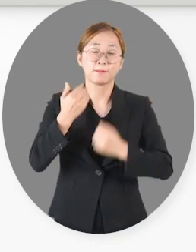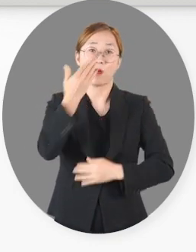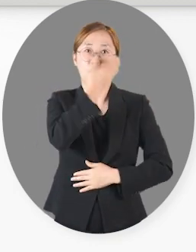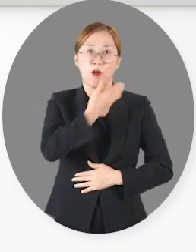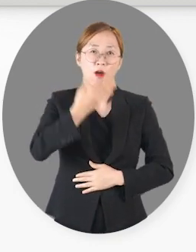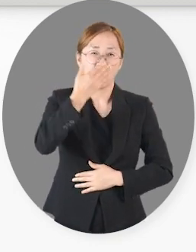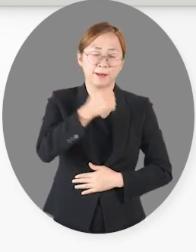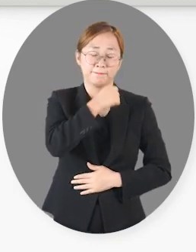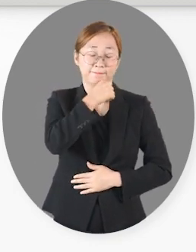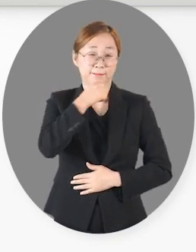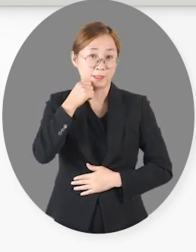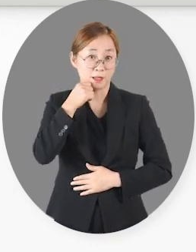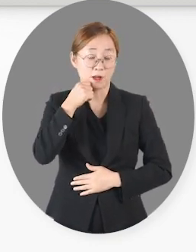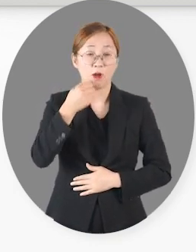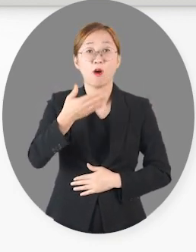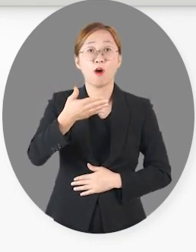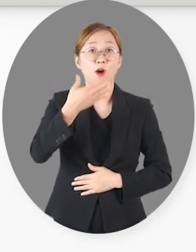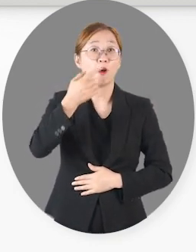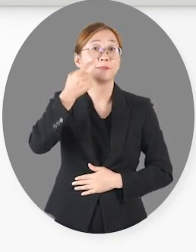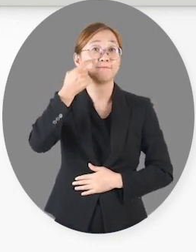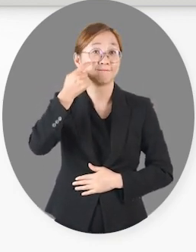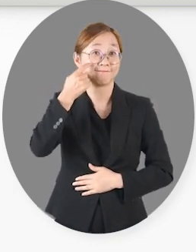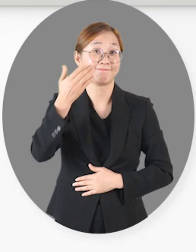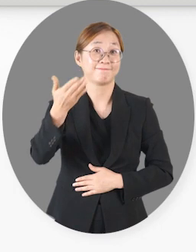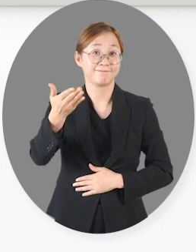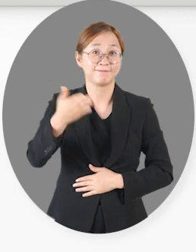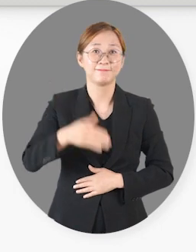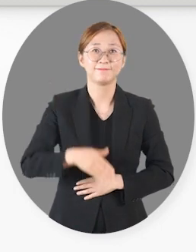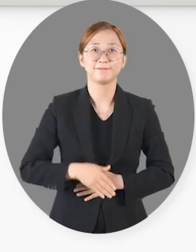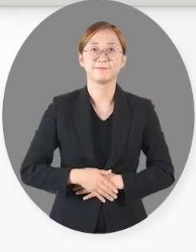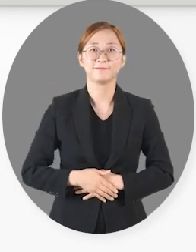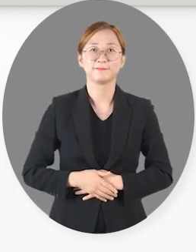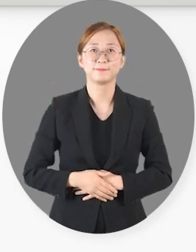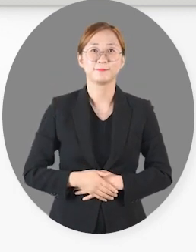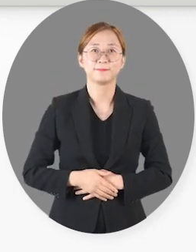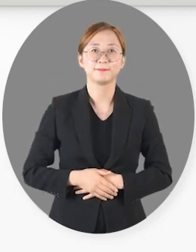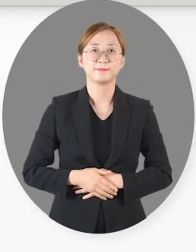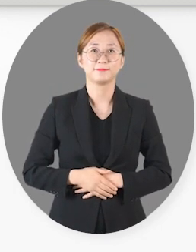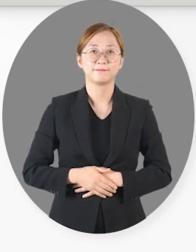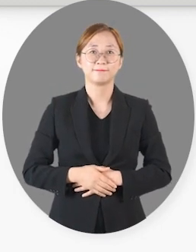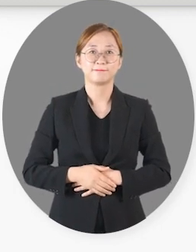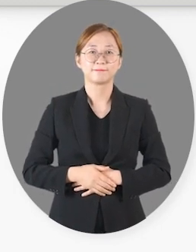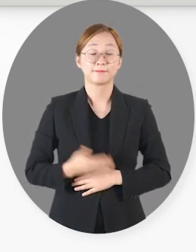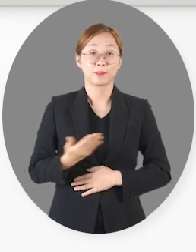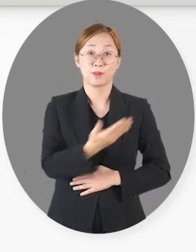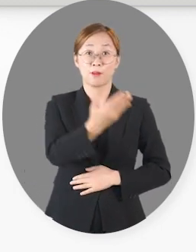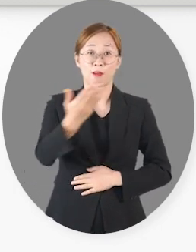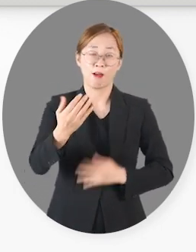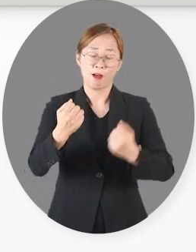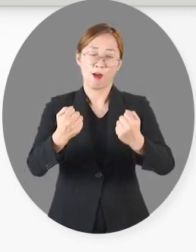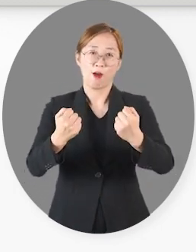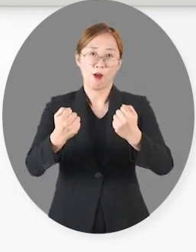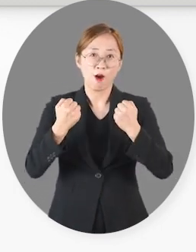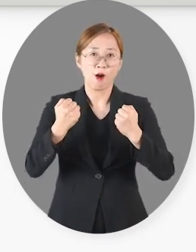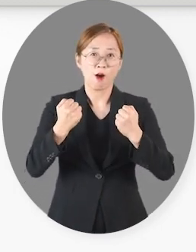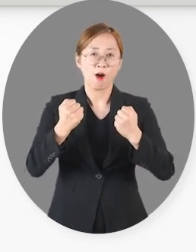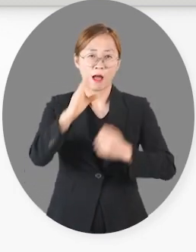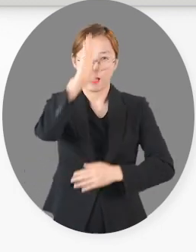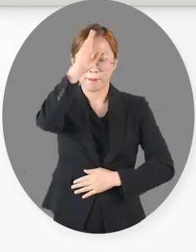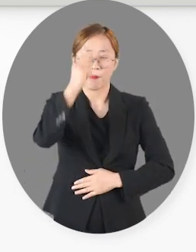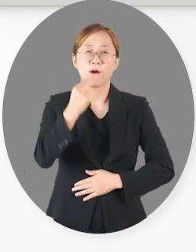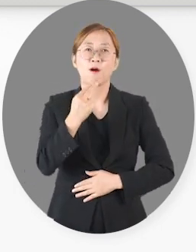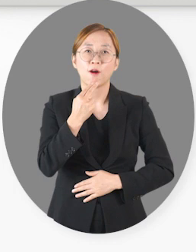말복에는 더위로부터 건강을 지켜줄 보양식 한 그릇 챙겨보시는 거 어떨까요? 공주 시민 여러분